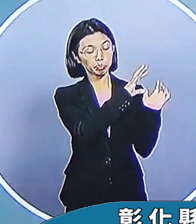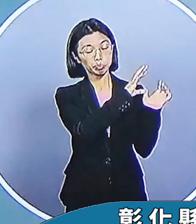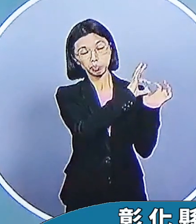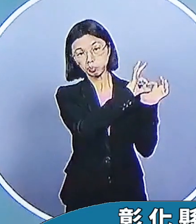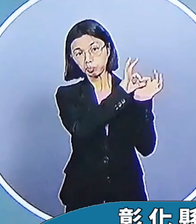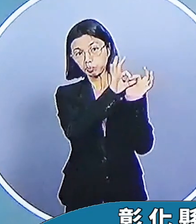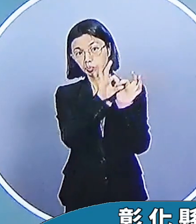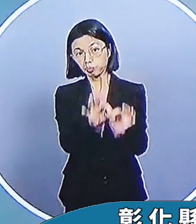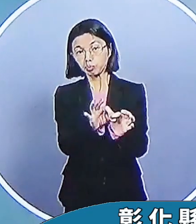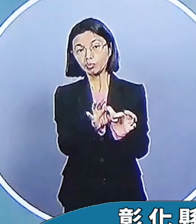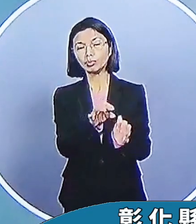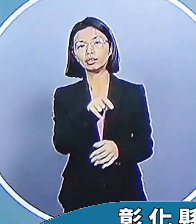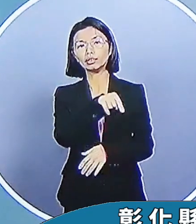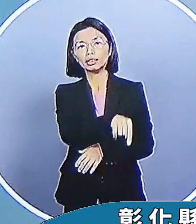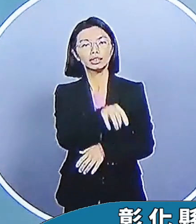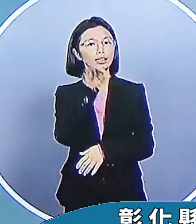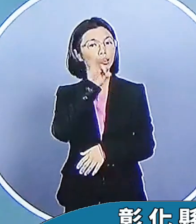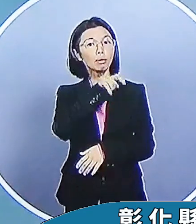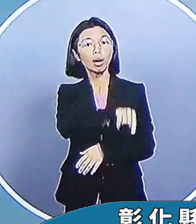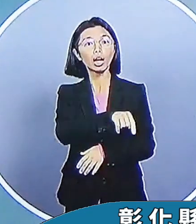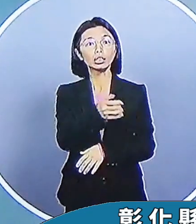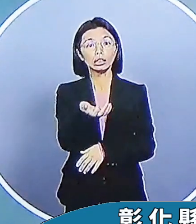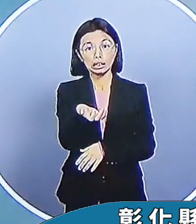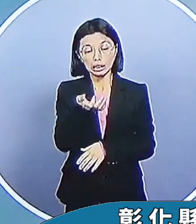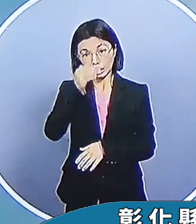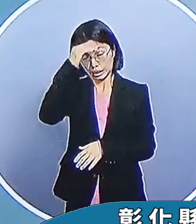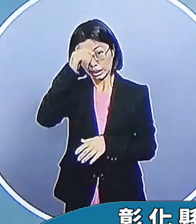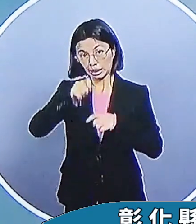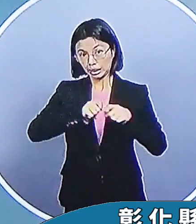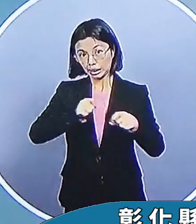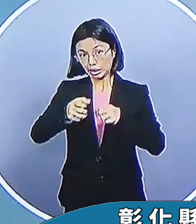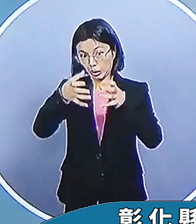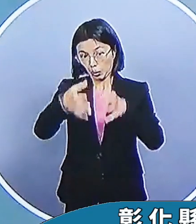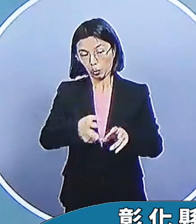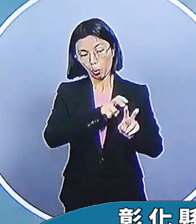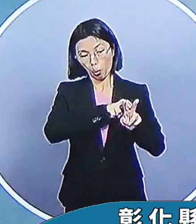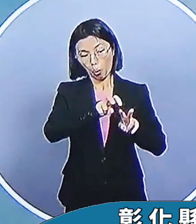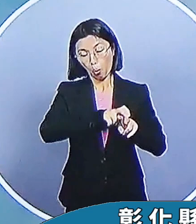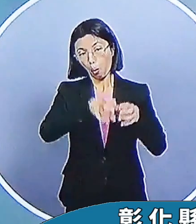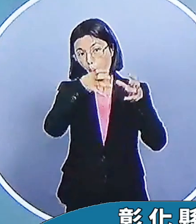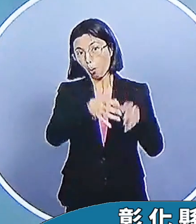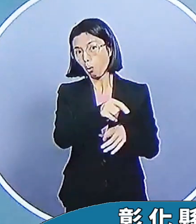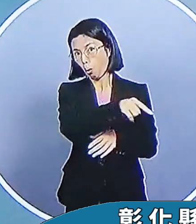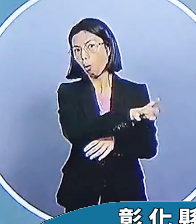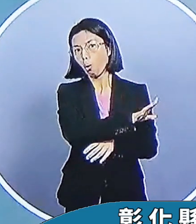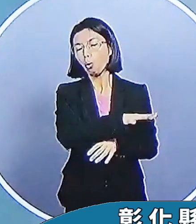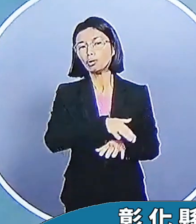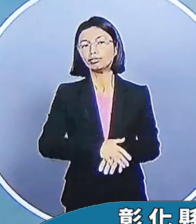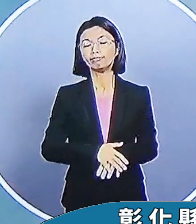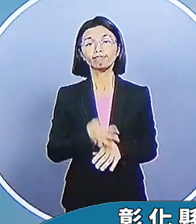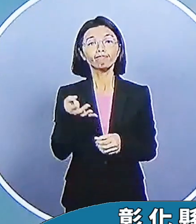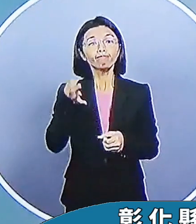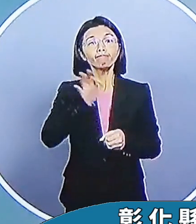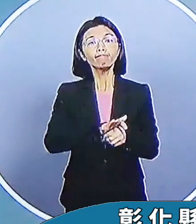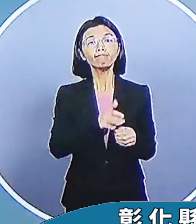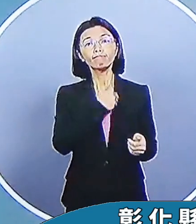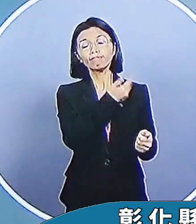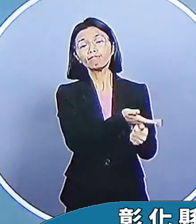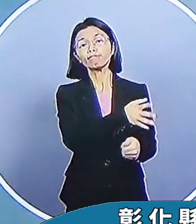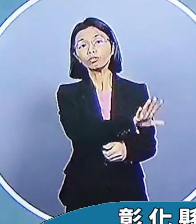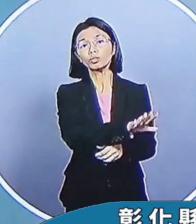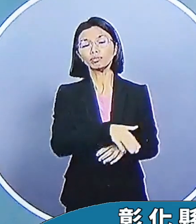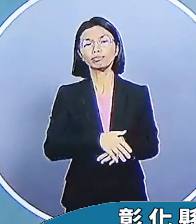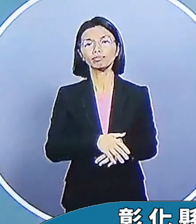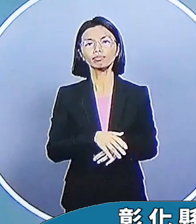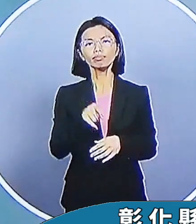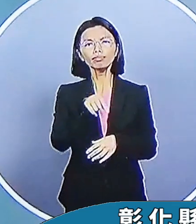伸到彰化，这是咱前瞻基础建设的轨道建设，而且这个经费嘛已经有啊。即是